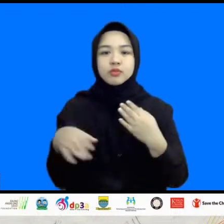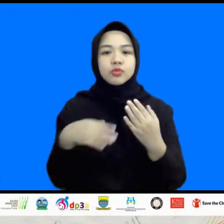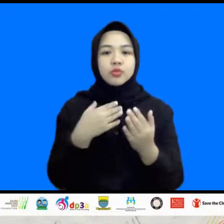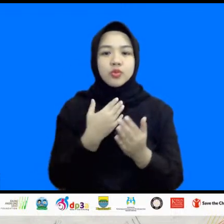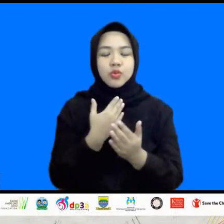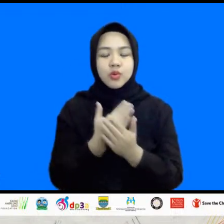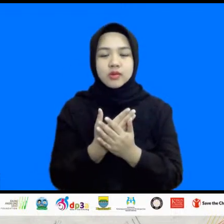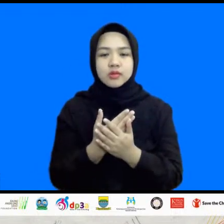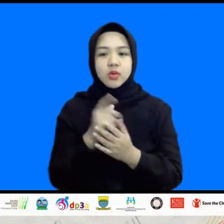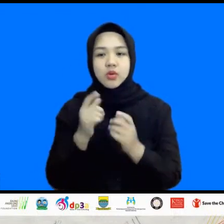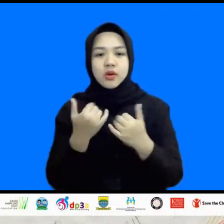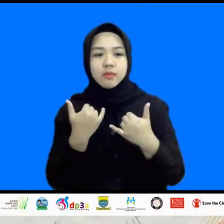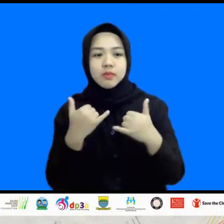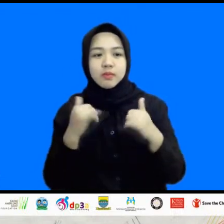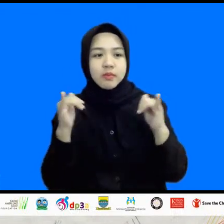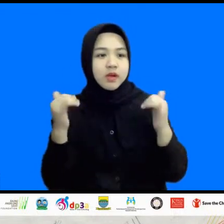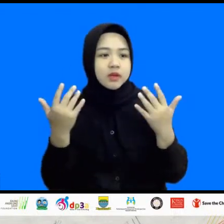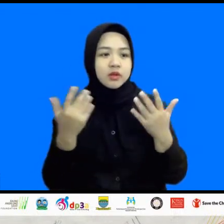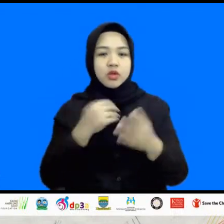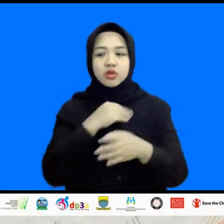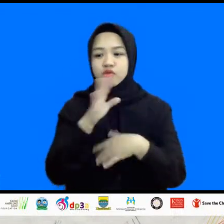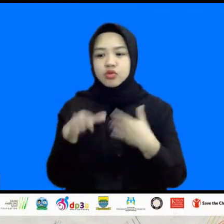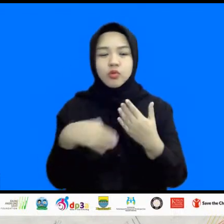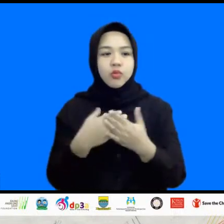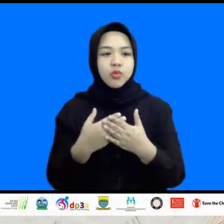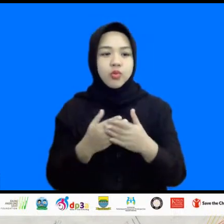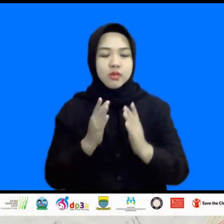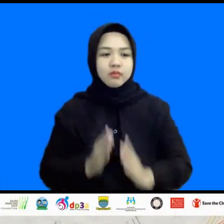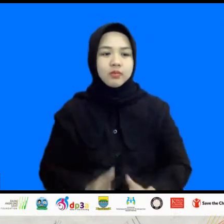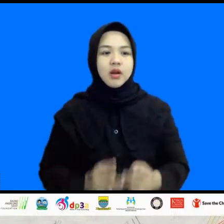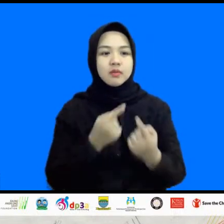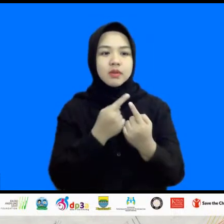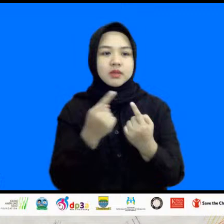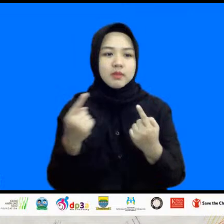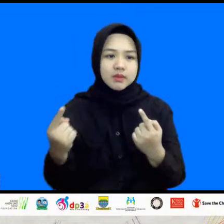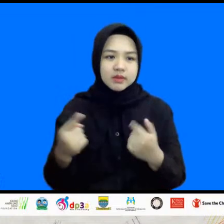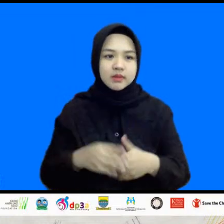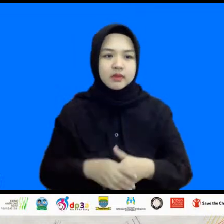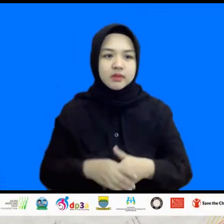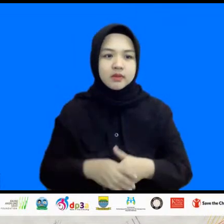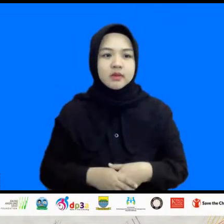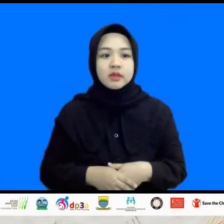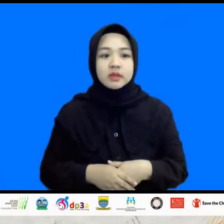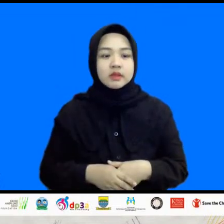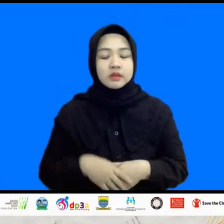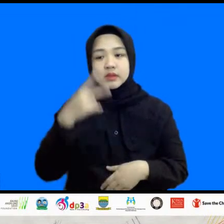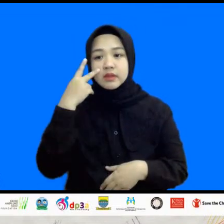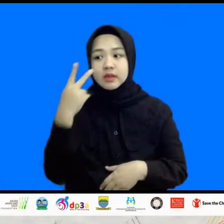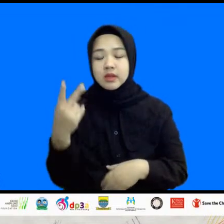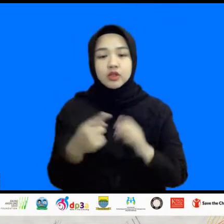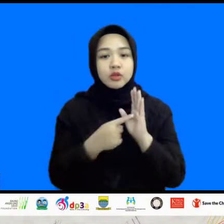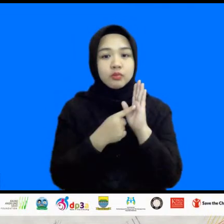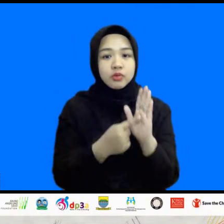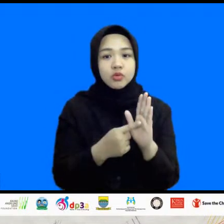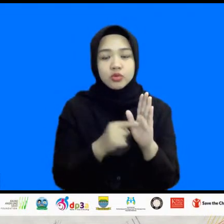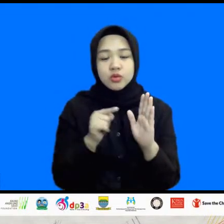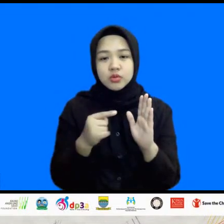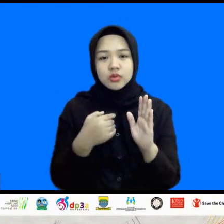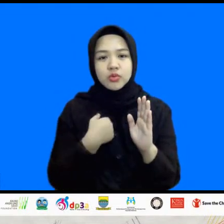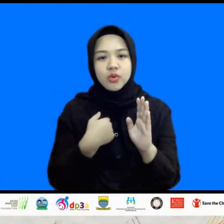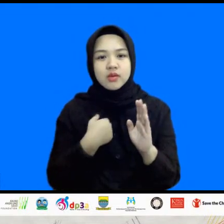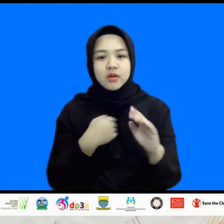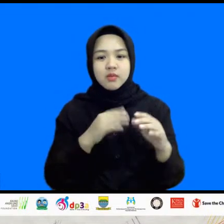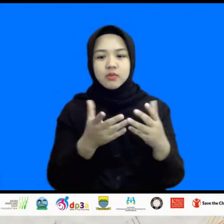para pemain dan semua dengan perannya masing-masing gitu ya. Apalagi kan kalau lihat dalam pertunjukan itu kan ada